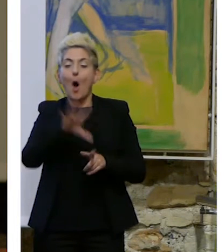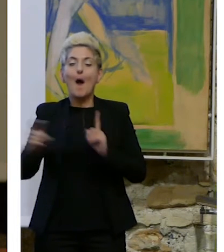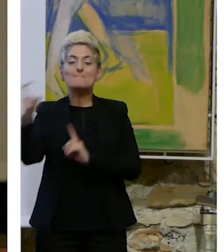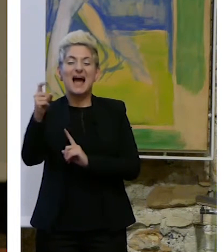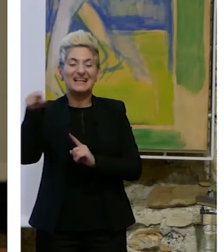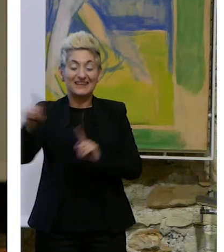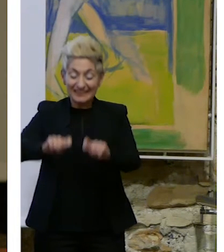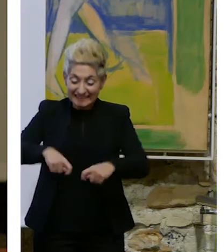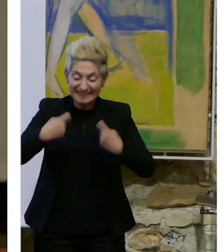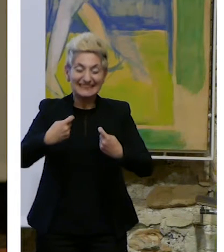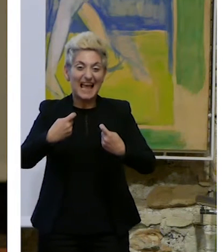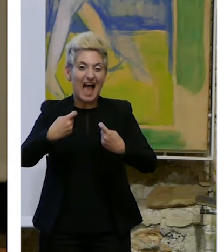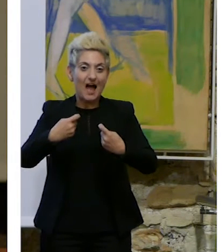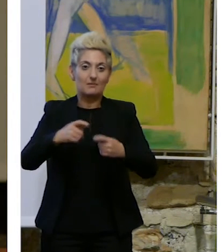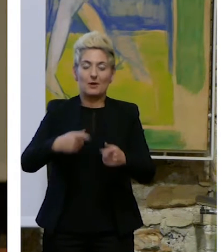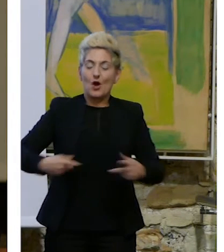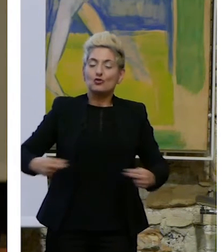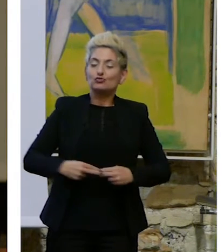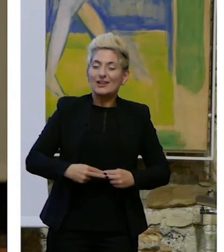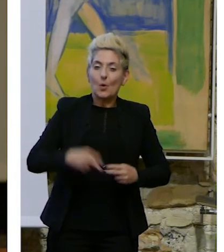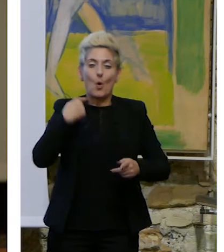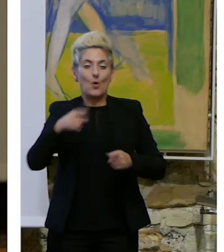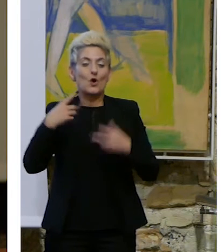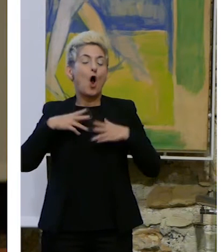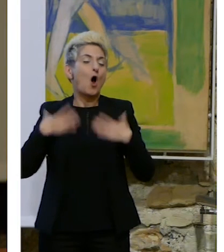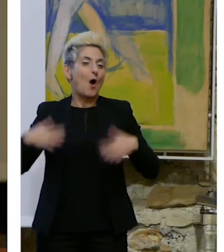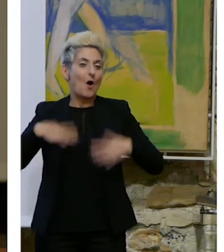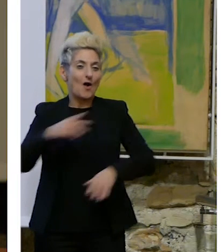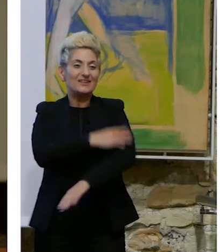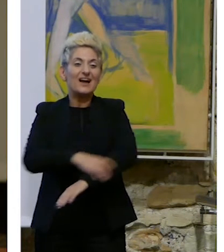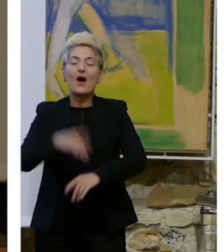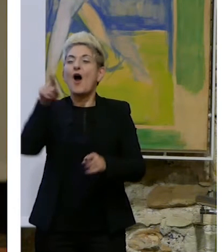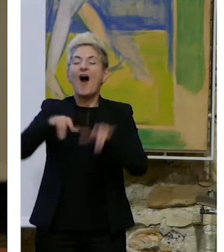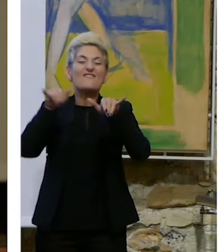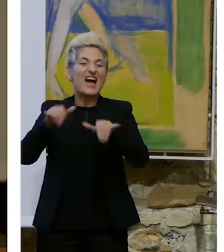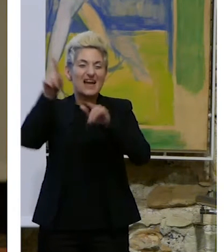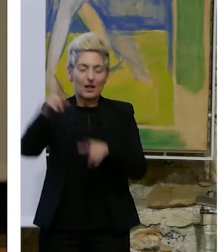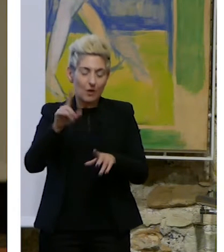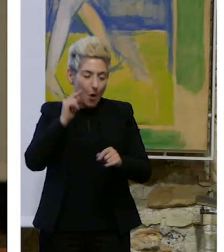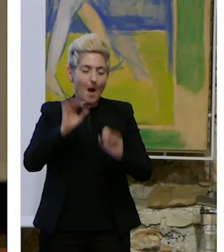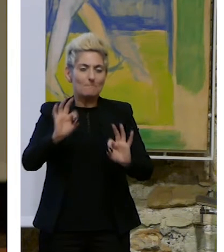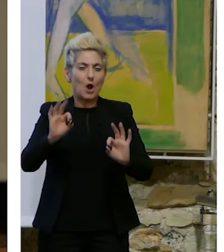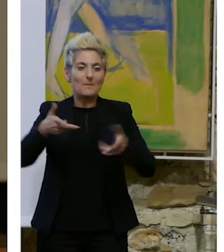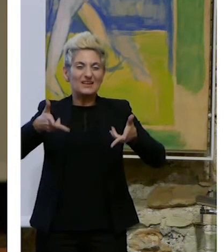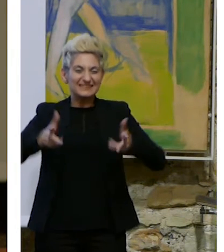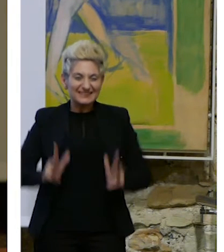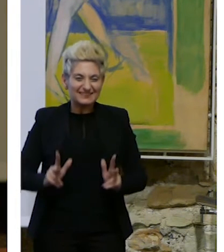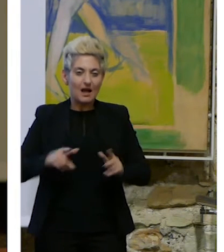fa scarpe, cinture o cashmere, nessun veneto figlio di Brustolon avrebbe tollerato di posare